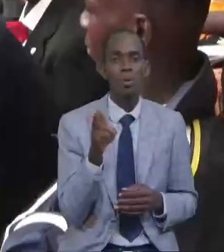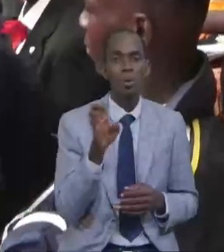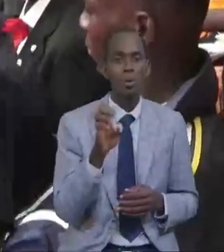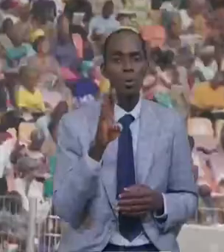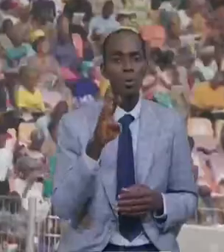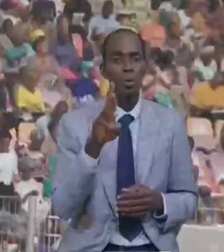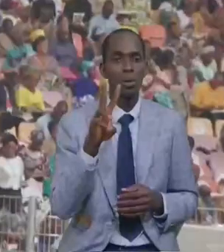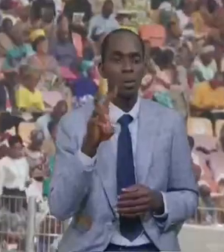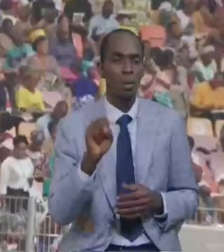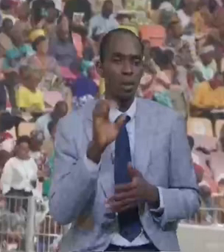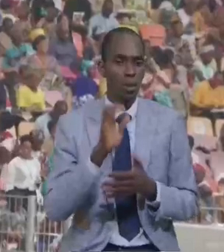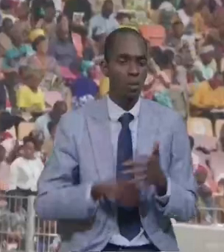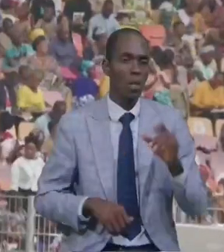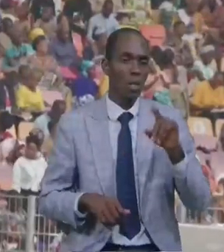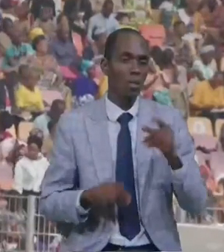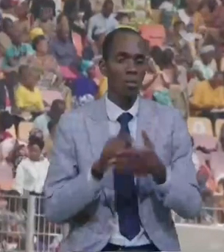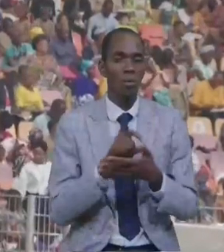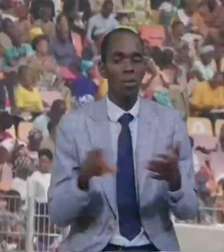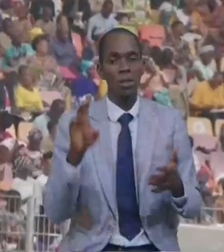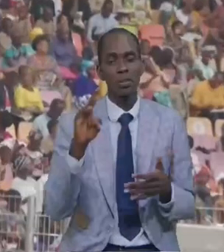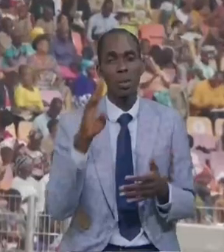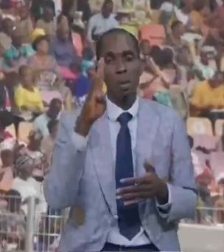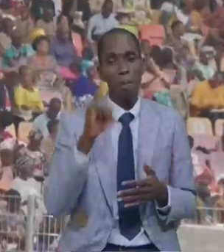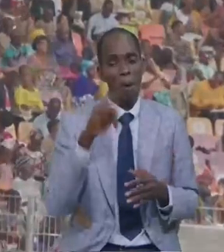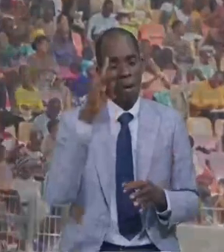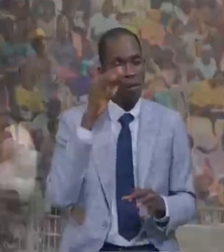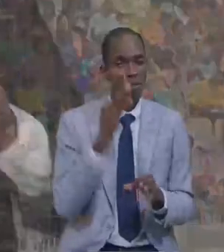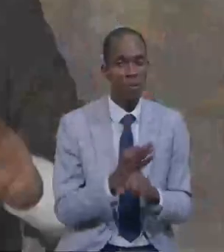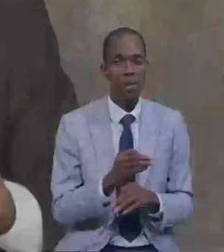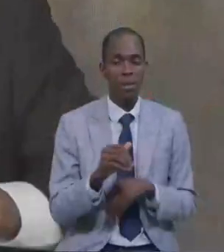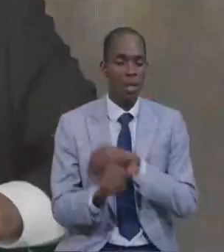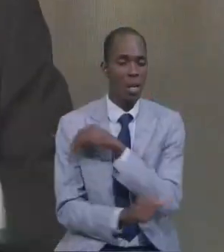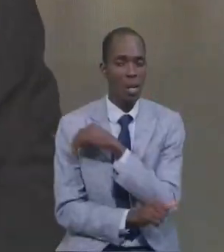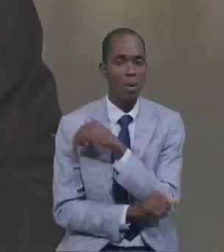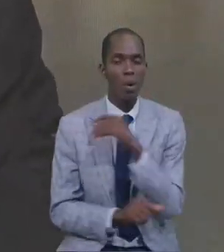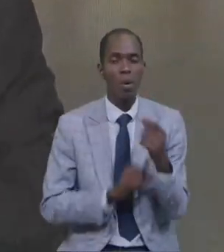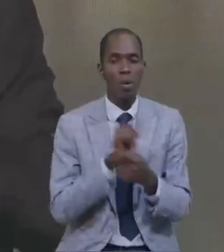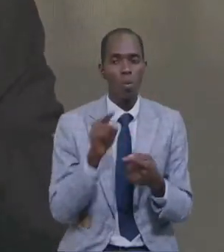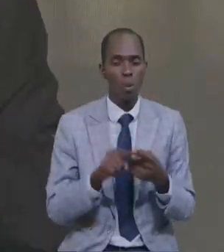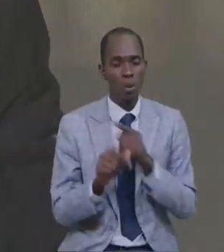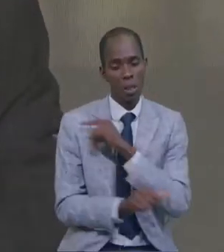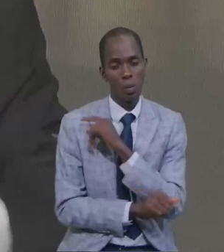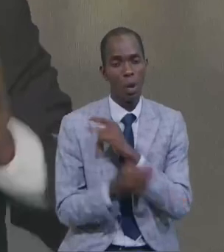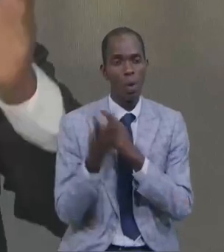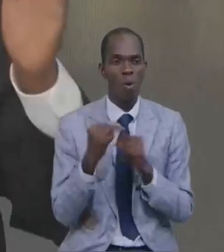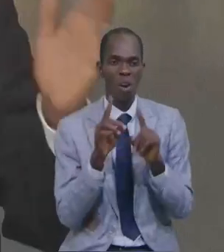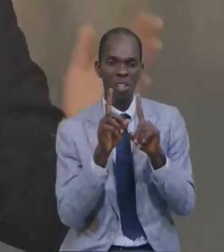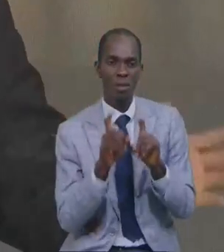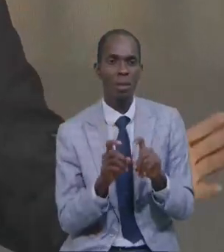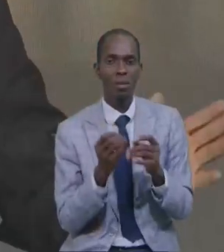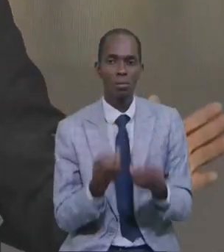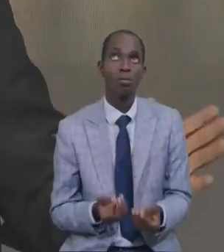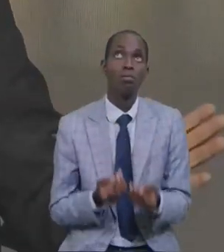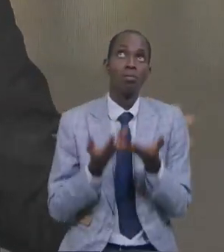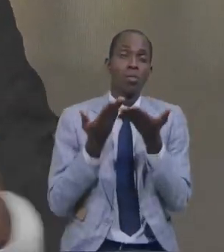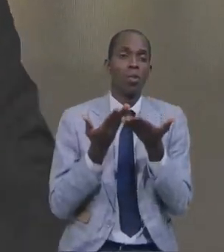Abraham, pas la foi Abraham, quand il a été éprouvé, il a offert Isaac, lui qui avait